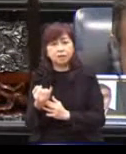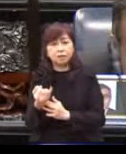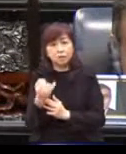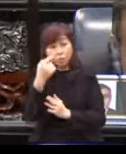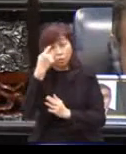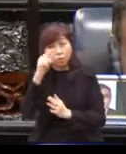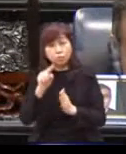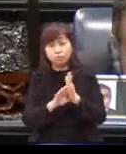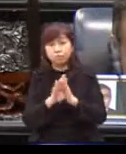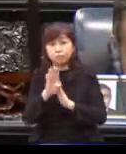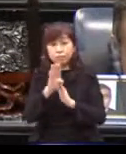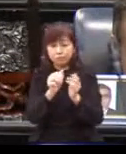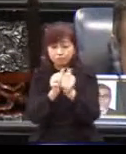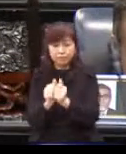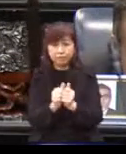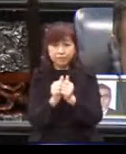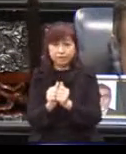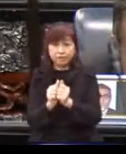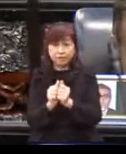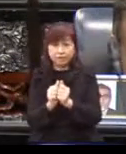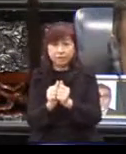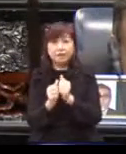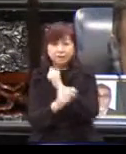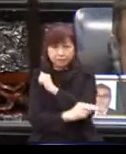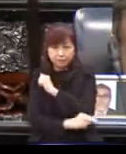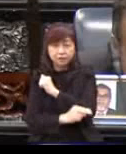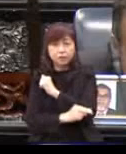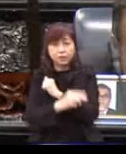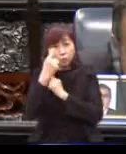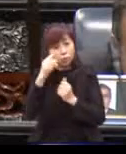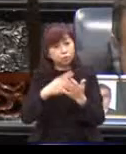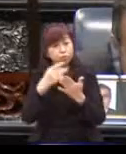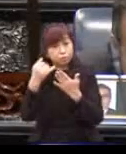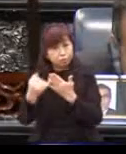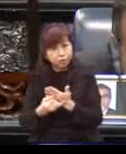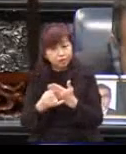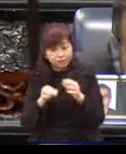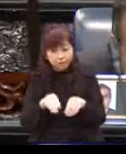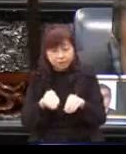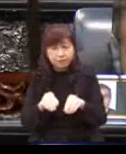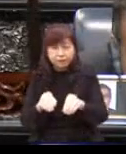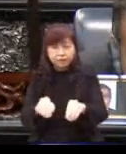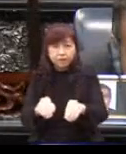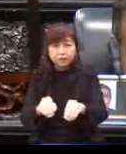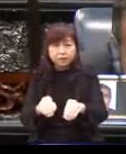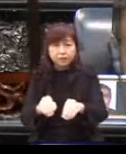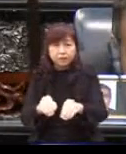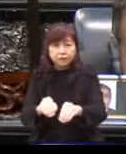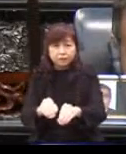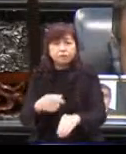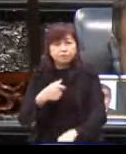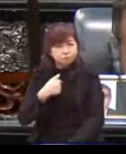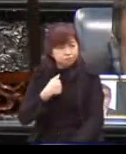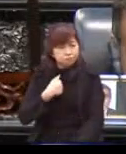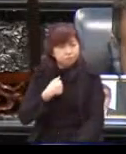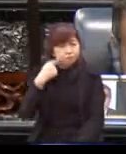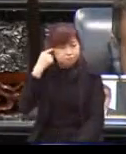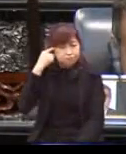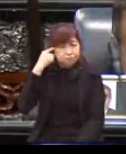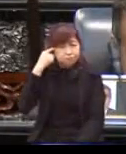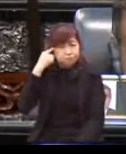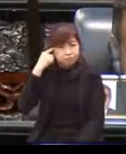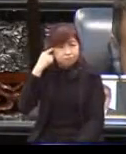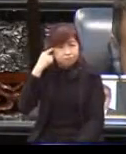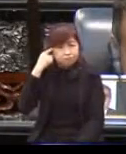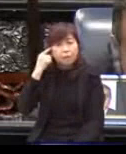bersama dengan kerajaan negeri untuk project project pertanian dan saya rasa ini adalah